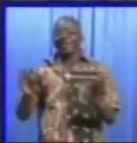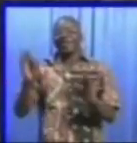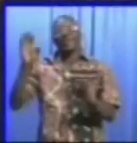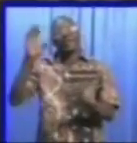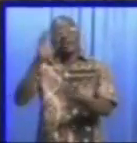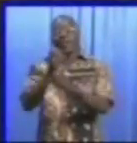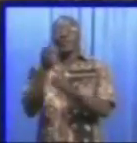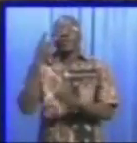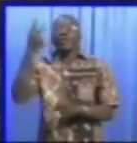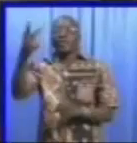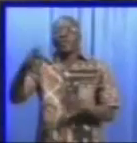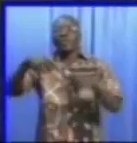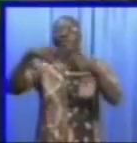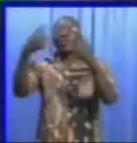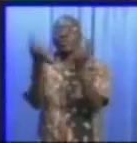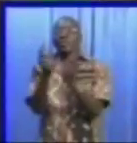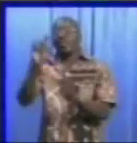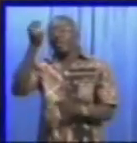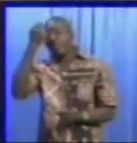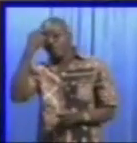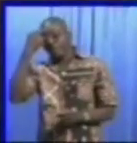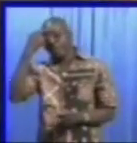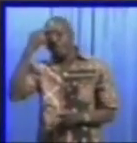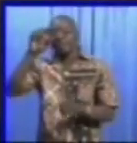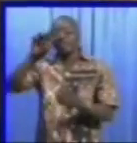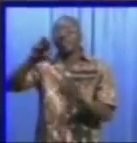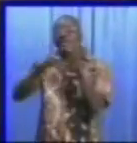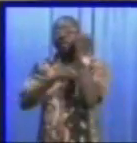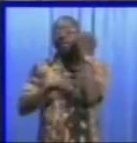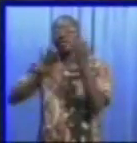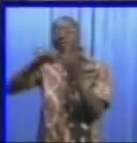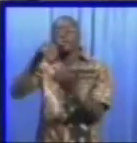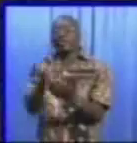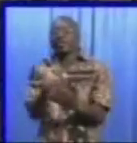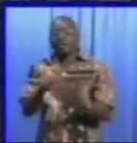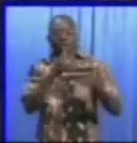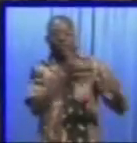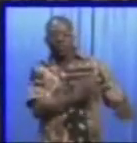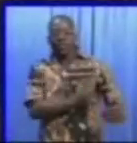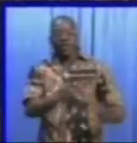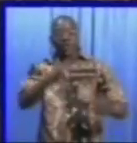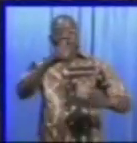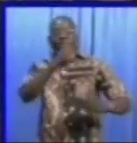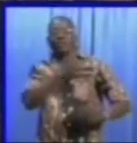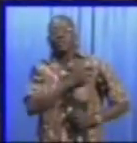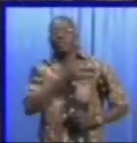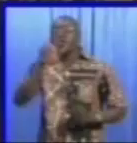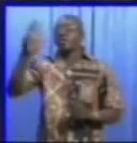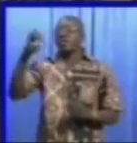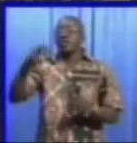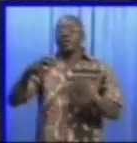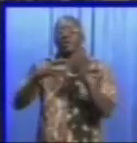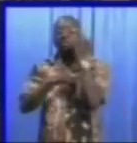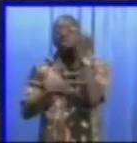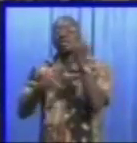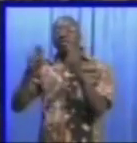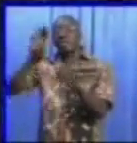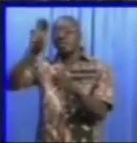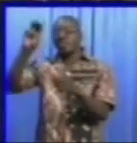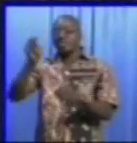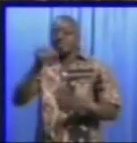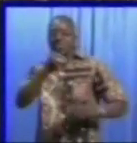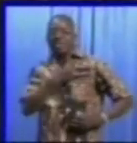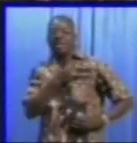des troupes. C'est le gouverneur de la région du centre, avec à ses côtés le commandant de la 3e région militaire, qui a procédé